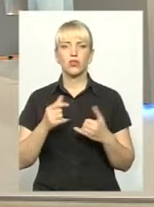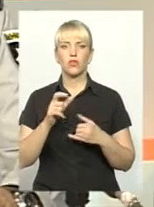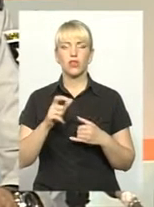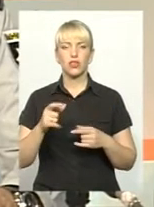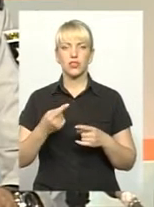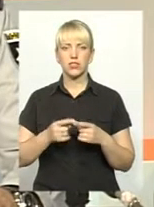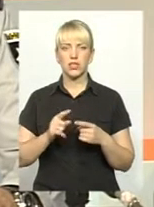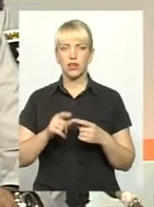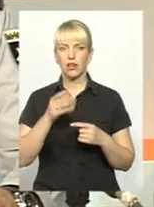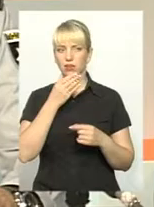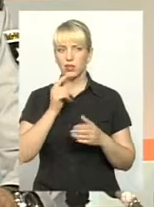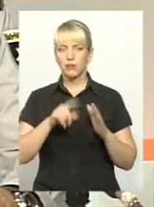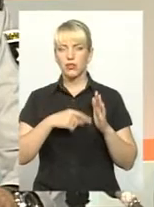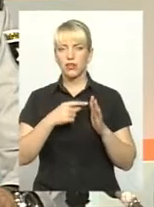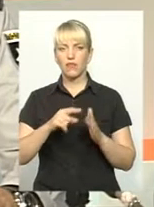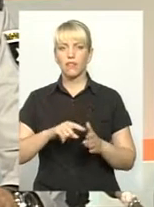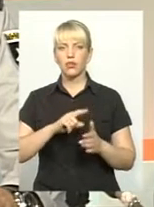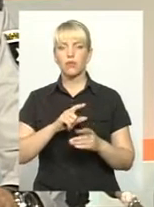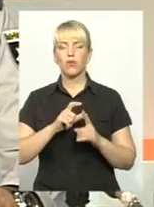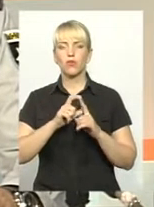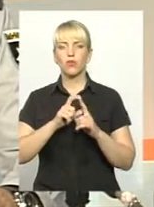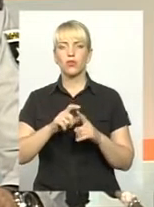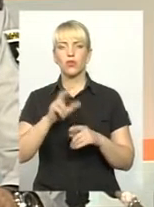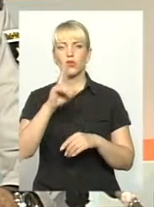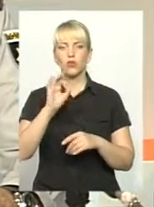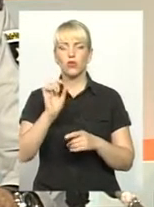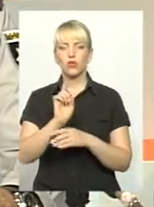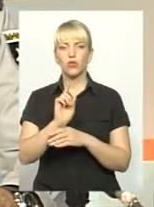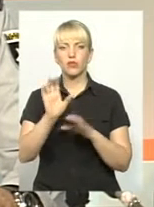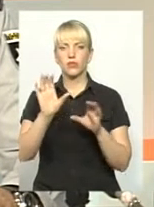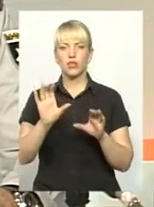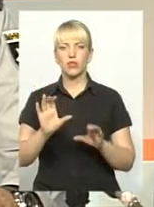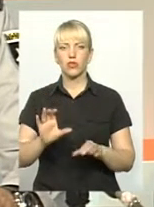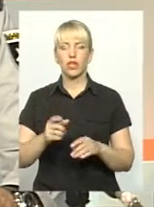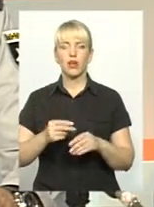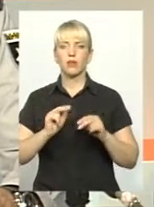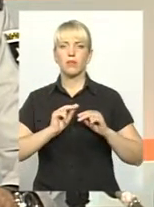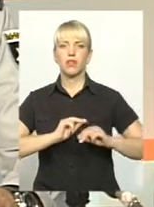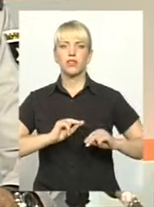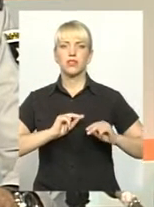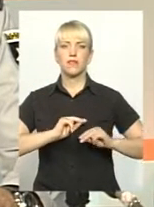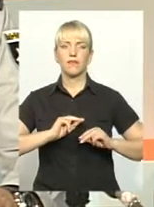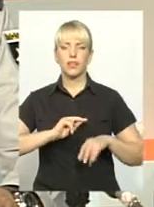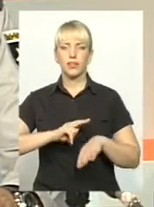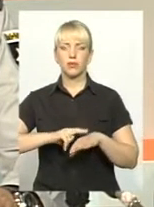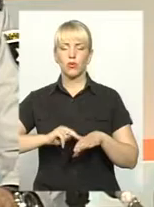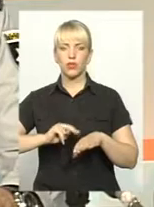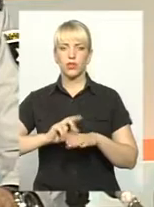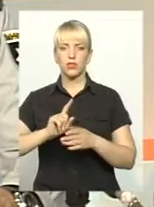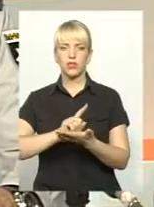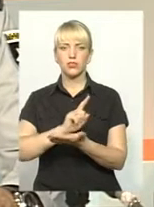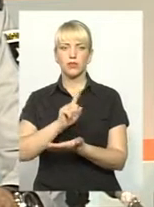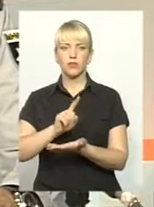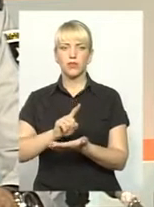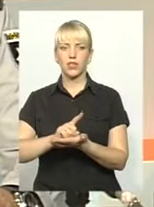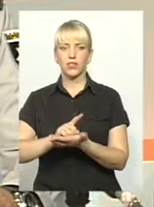дійсно, відповідно до норм діючого законодавства, працівники правоохоронних органів, в тому числі працівники поліції,